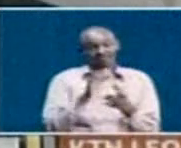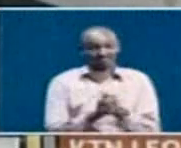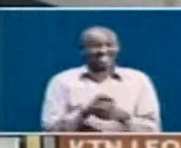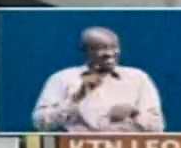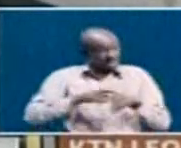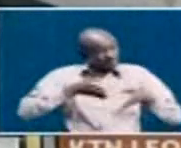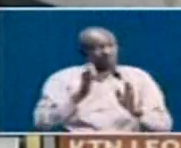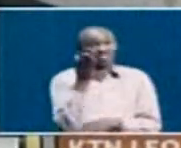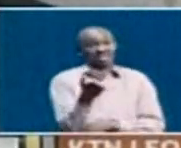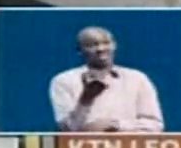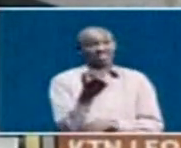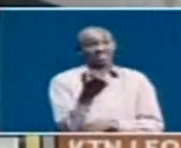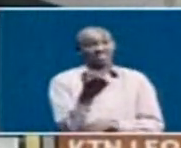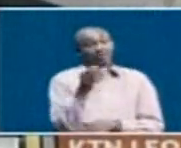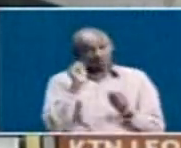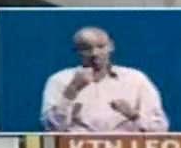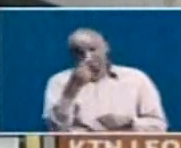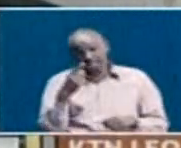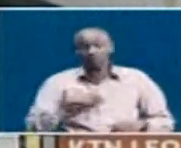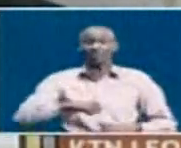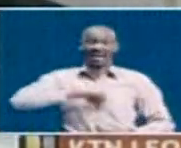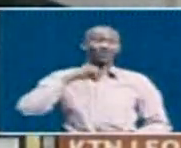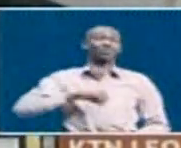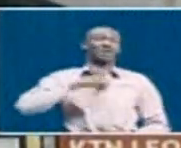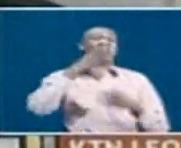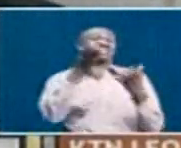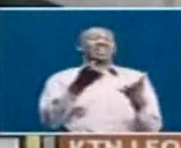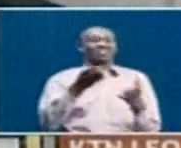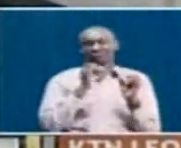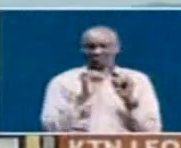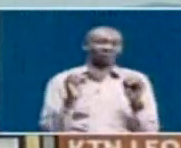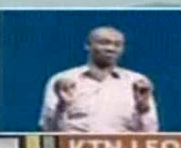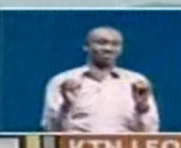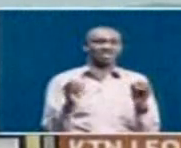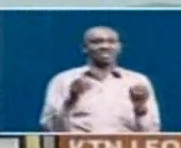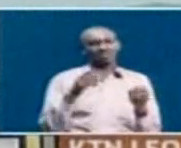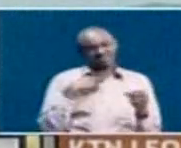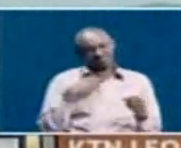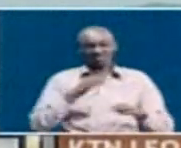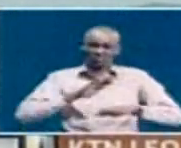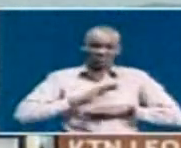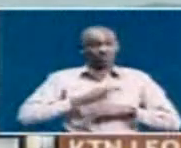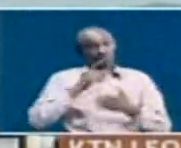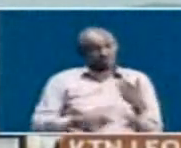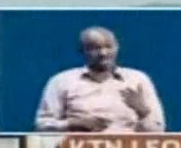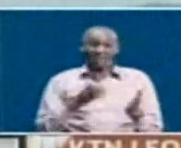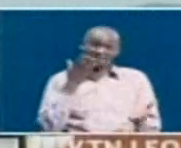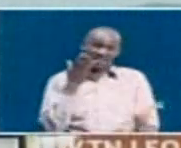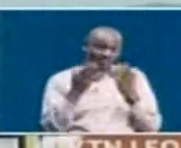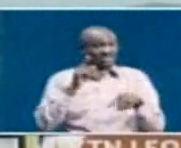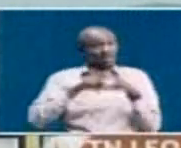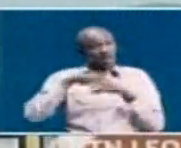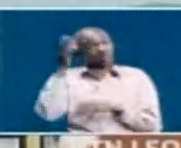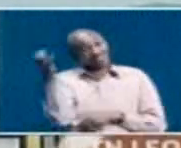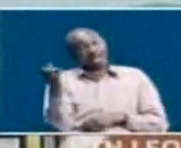hapa si ile ya kusema utajivunia kama ukiwa pale raia ukiwa na frindo. Nimeridhika tu, cause maybe hata nikiwa huko nje